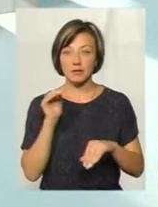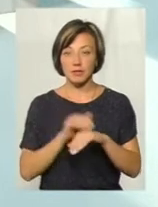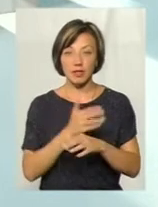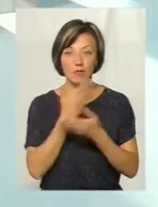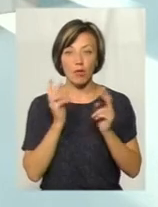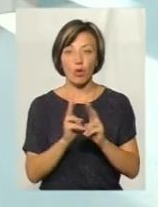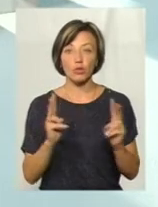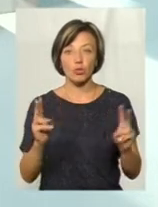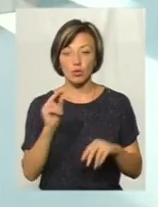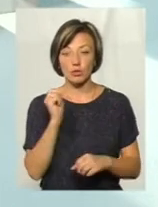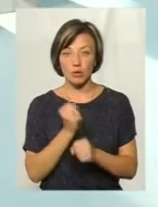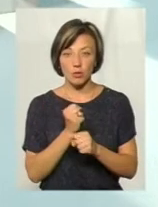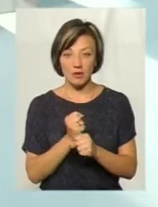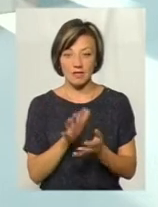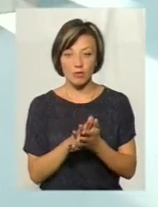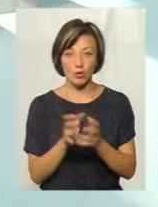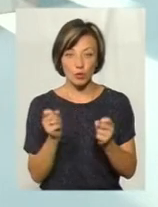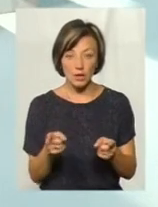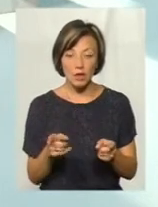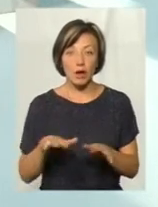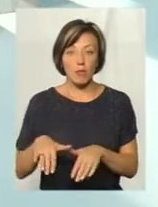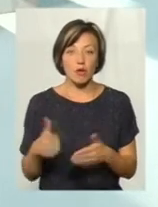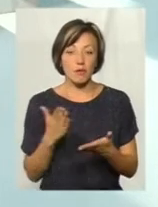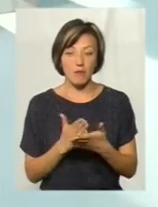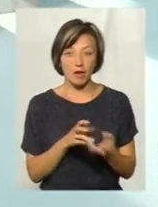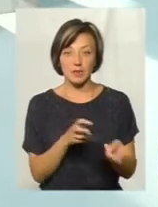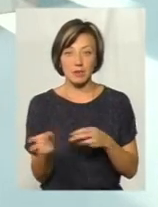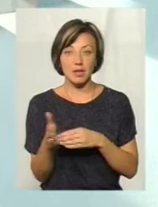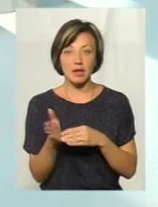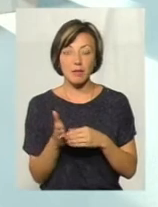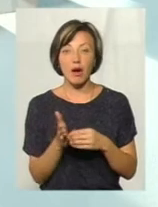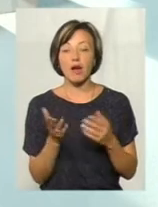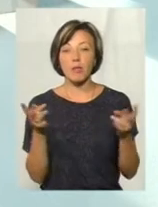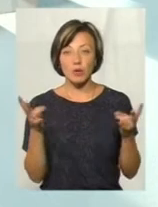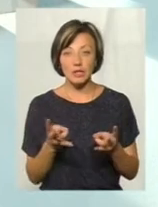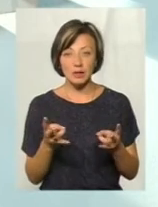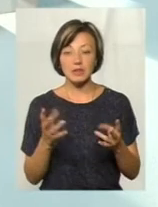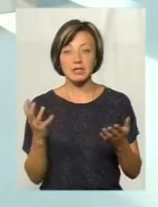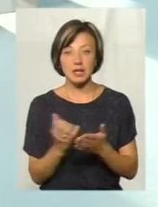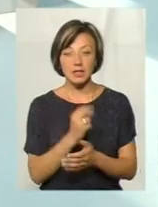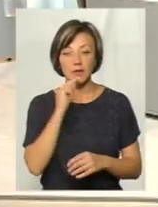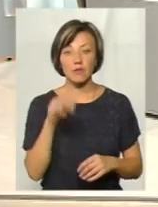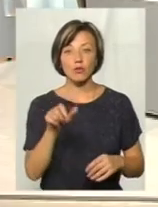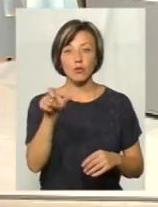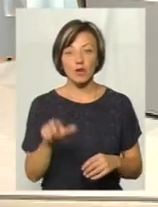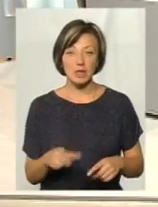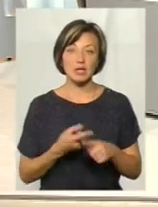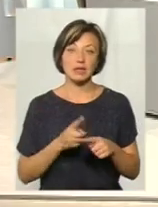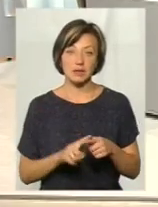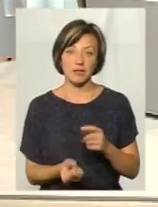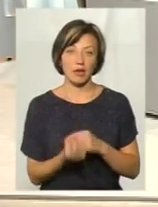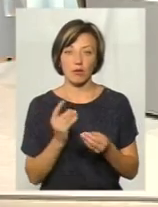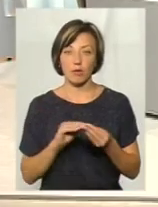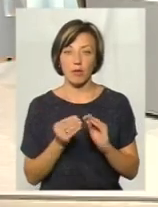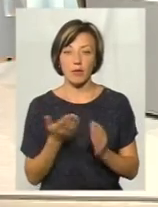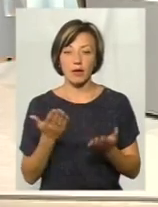хто вчинив забруднення, потім лише маємо загиблі риби, і потрібно знайти винуватця, а з цим же виникають проблеми,